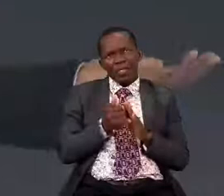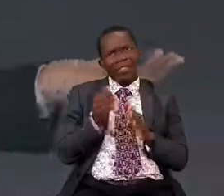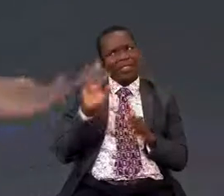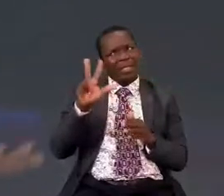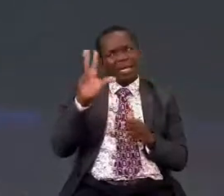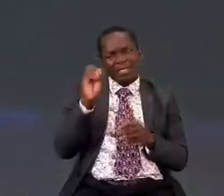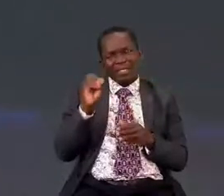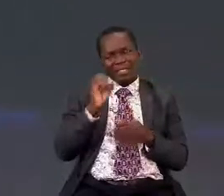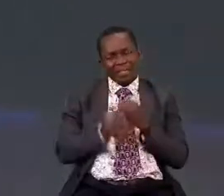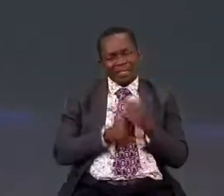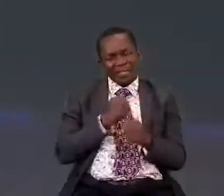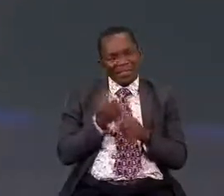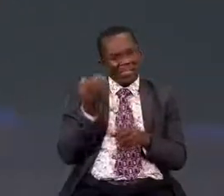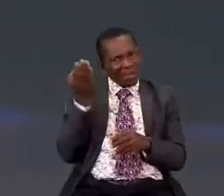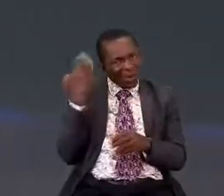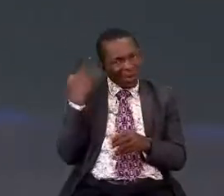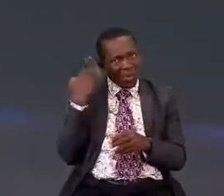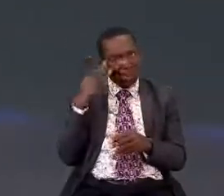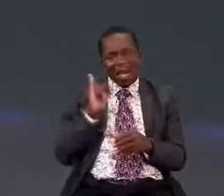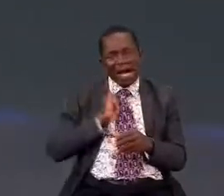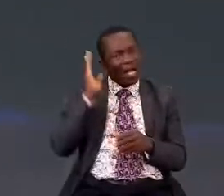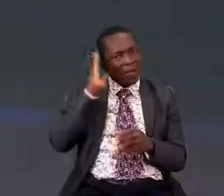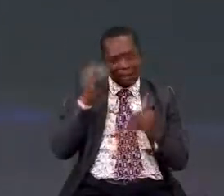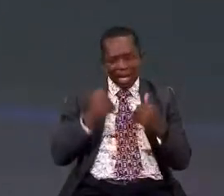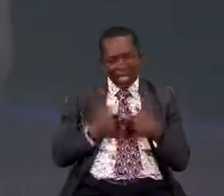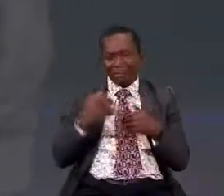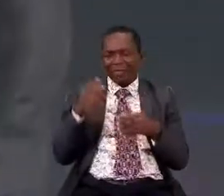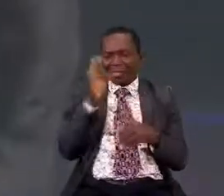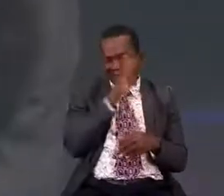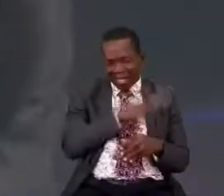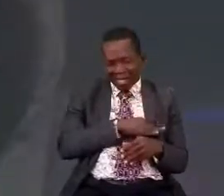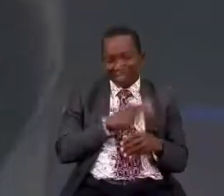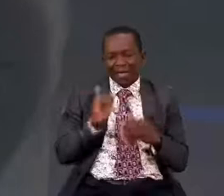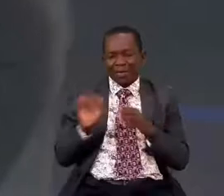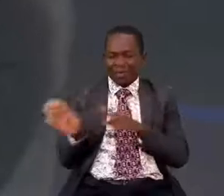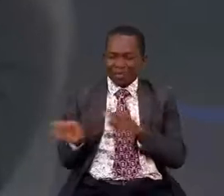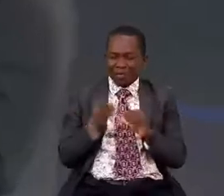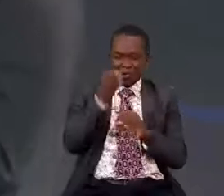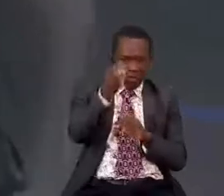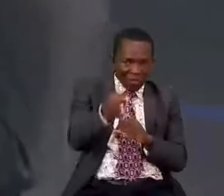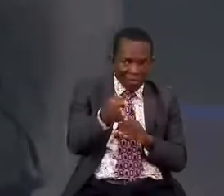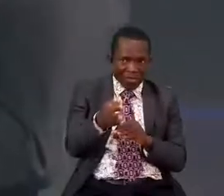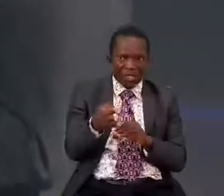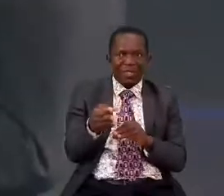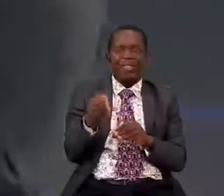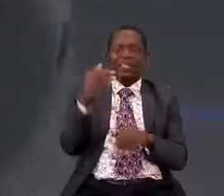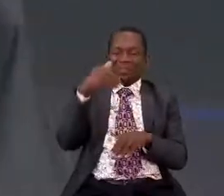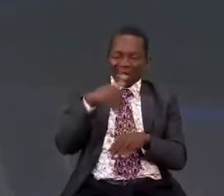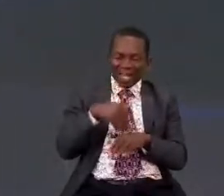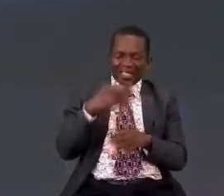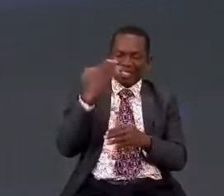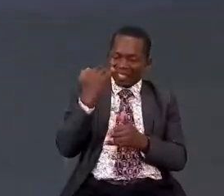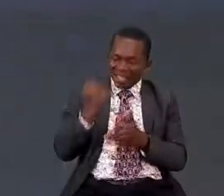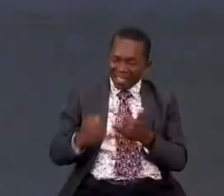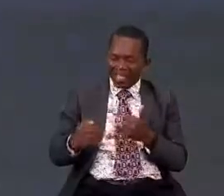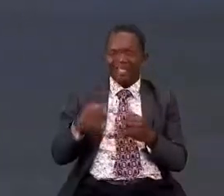je serais dans les cieux. Mais dans cette heure tardive, je suis vieux dans le ministère et je continue